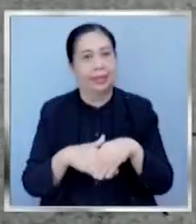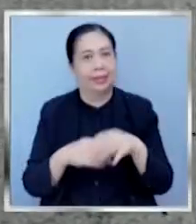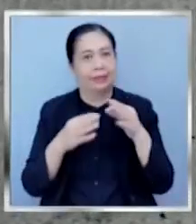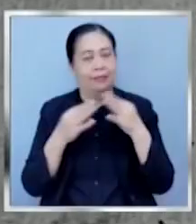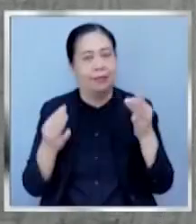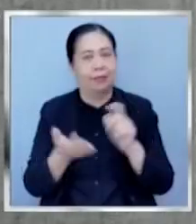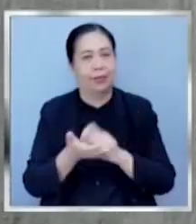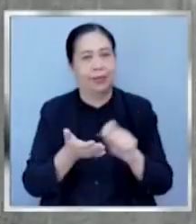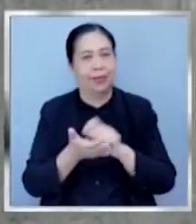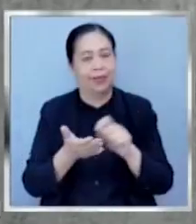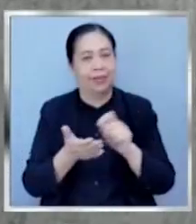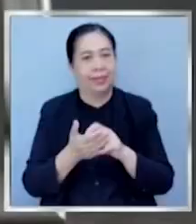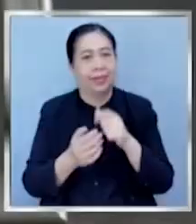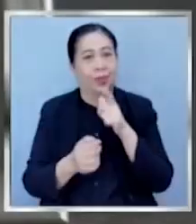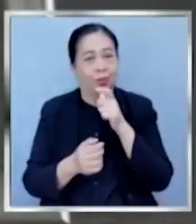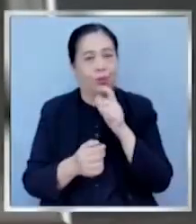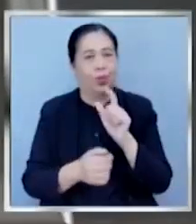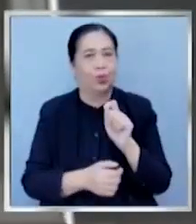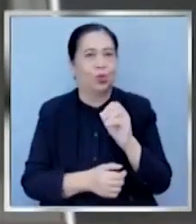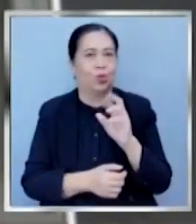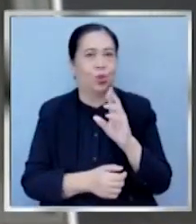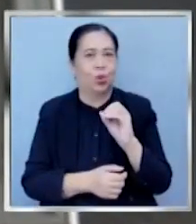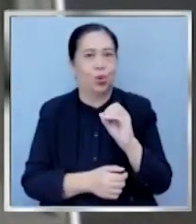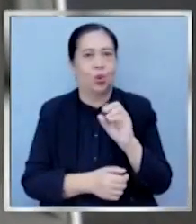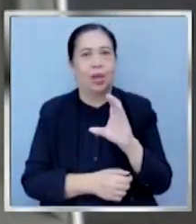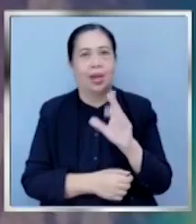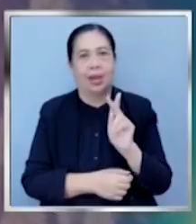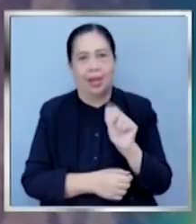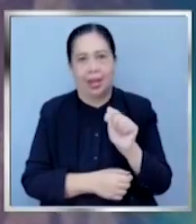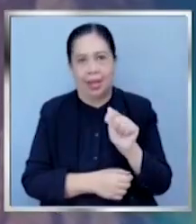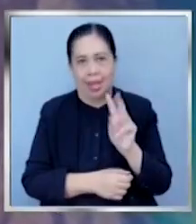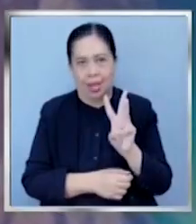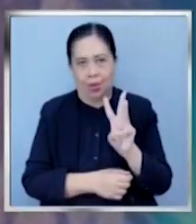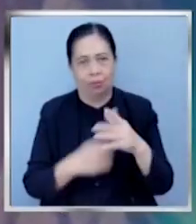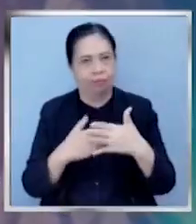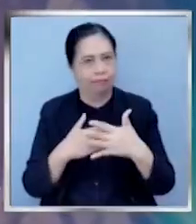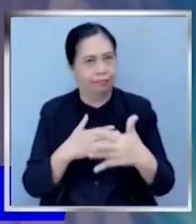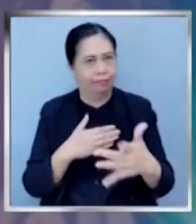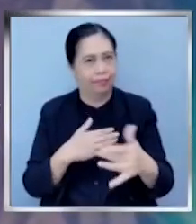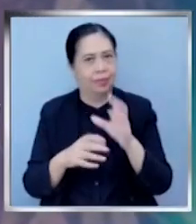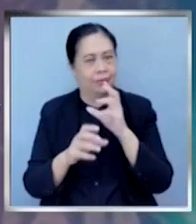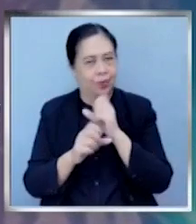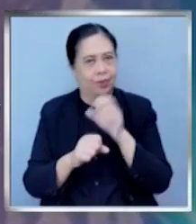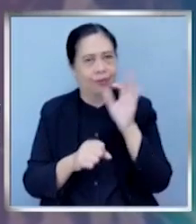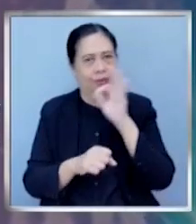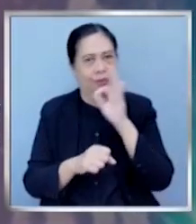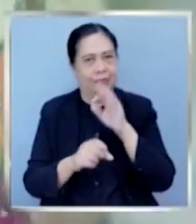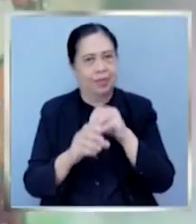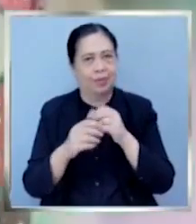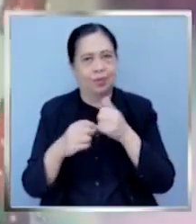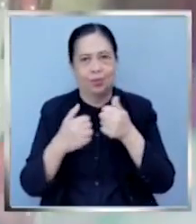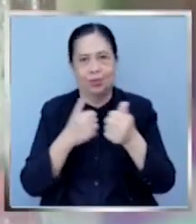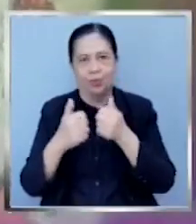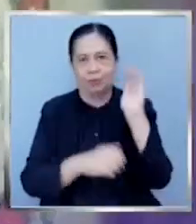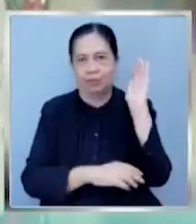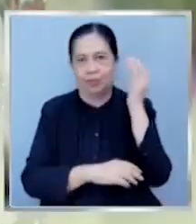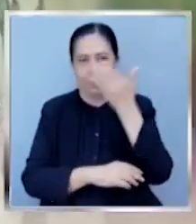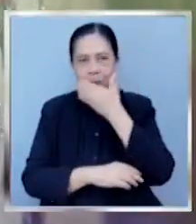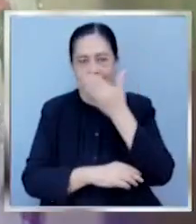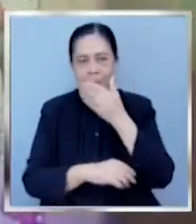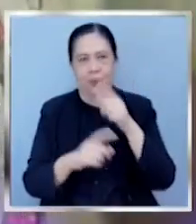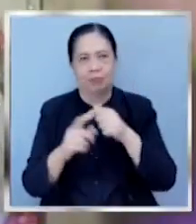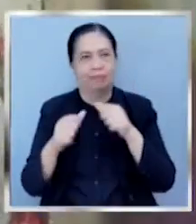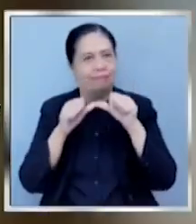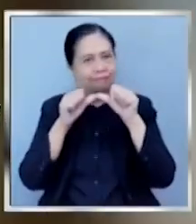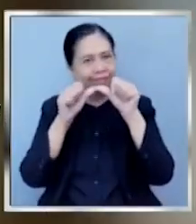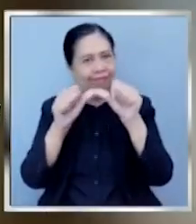at legislator na si Teodoro Calaw. At mula noon, ang pagkahumaling nating mga Pinoy sa paligsahan sa pagandahan, nagtuloy-tuloy na. I think